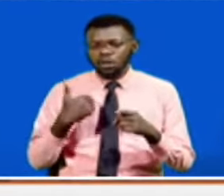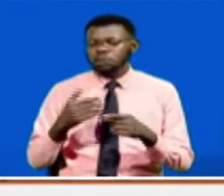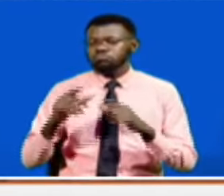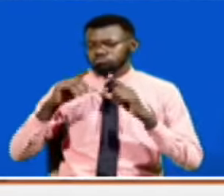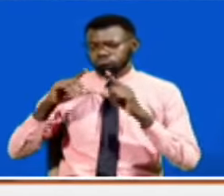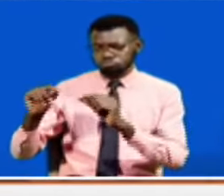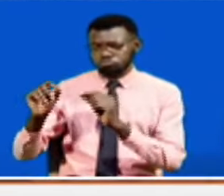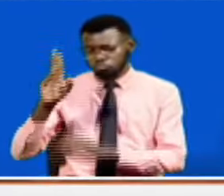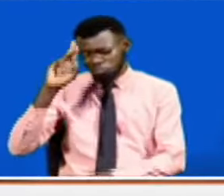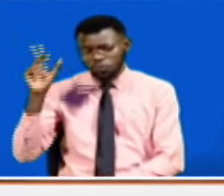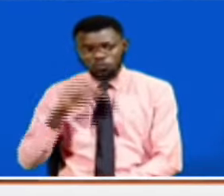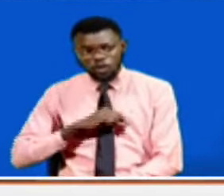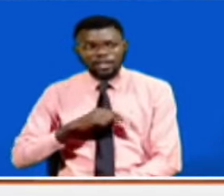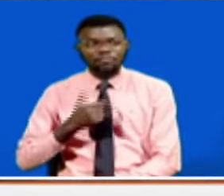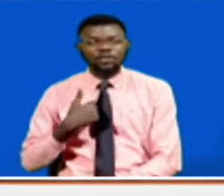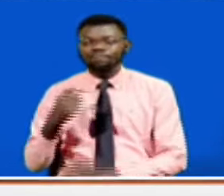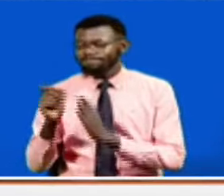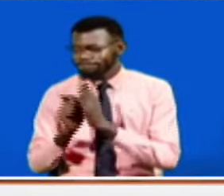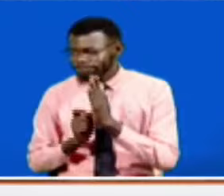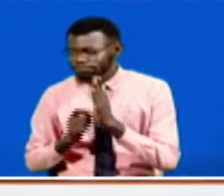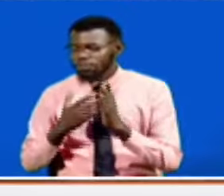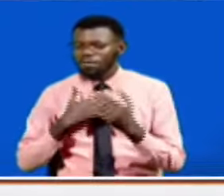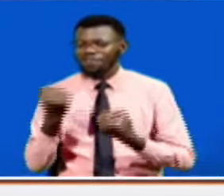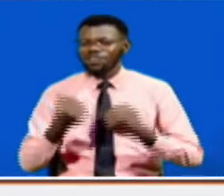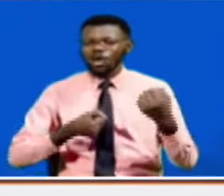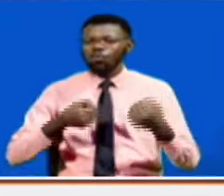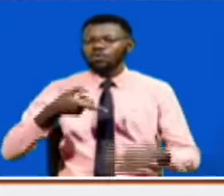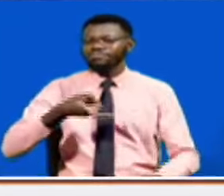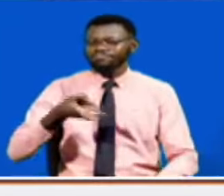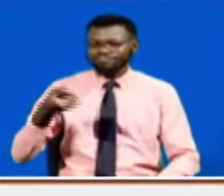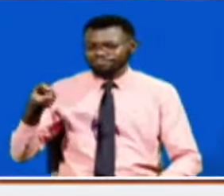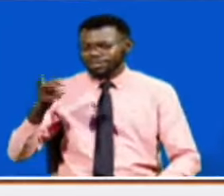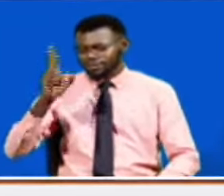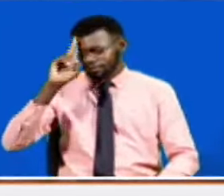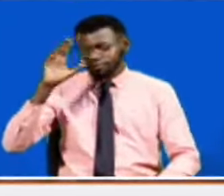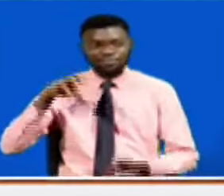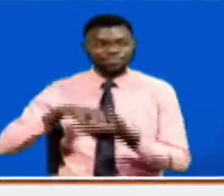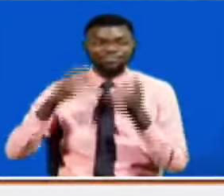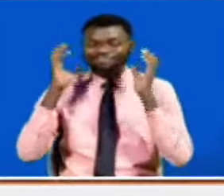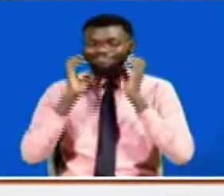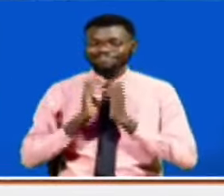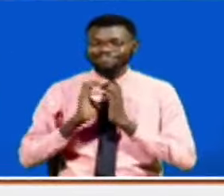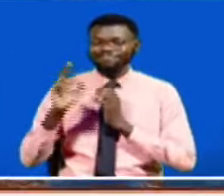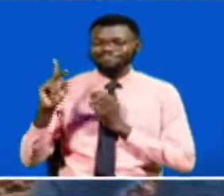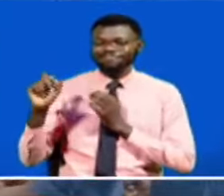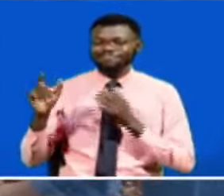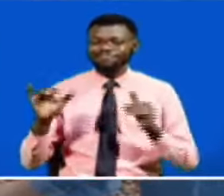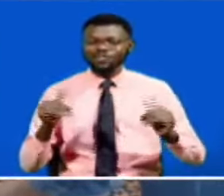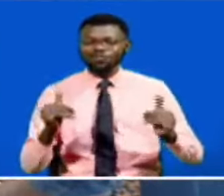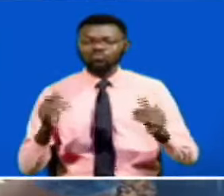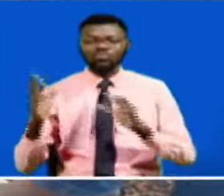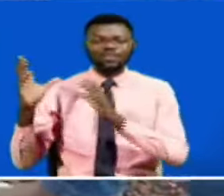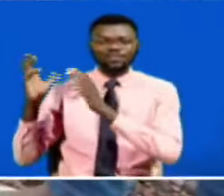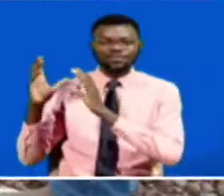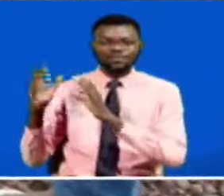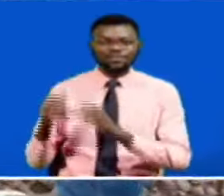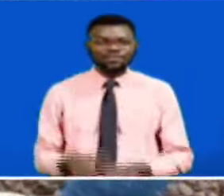na baadaye wakachukua gari wakapeleka polisi pale Chasimu. Tobias Chanji, KTN News, Kilifi County.